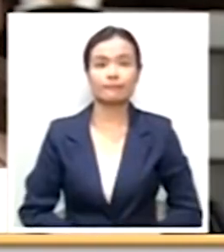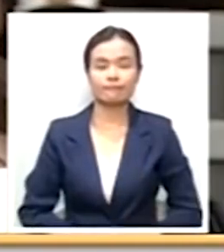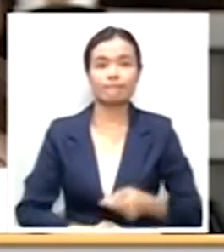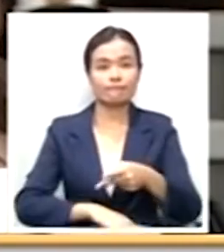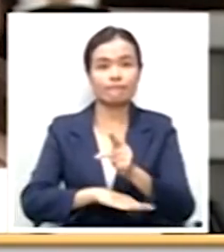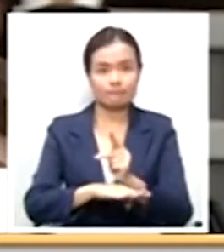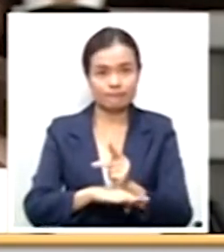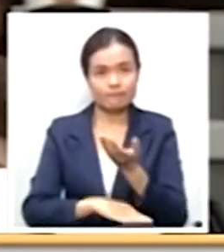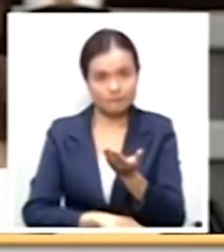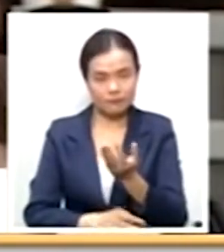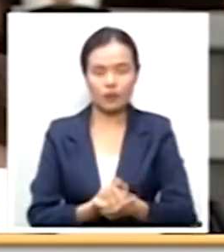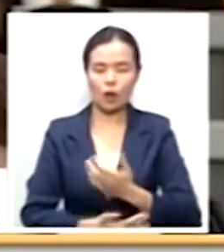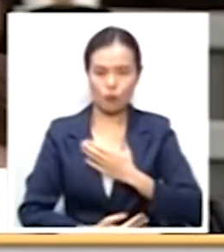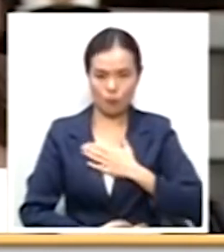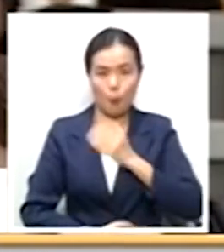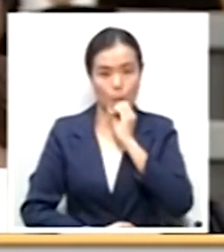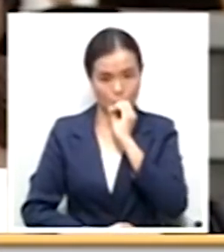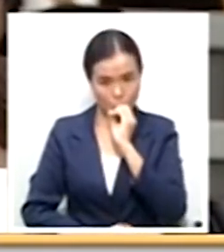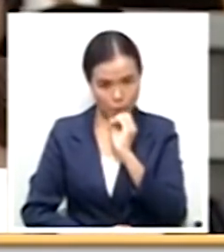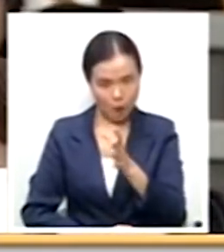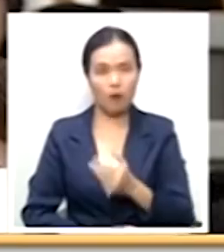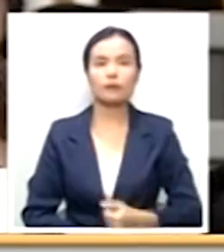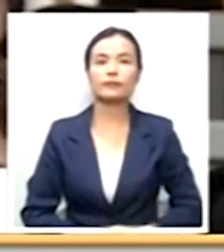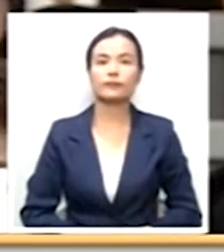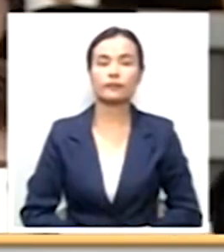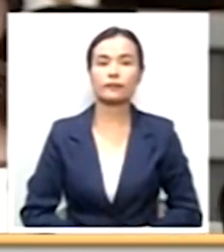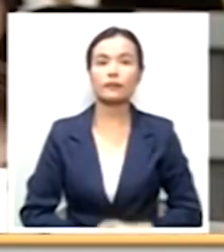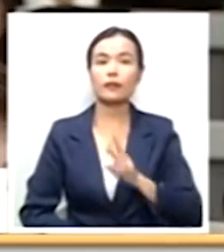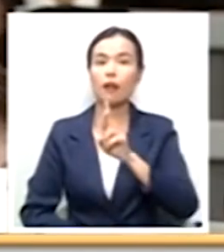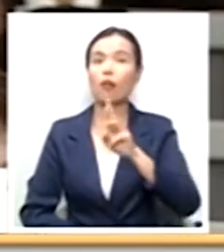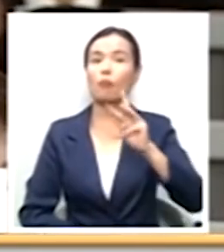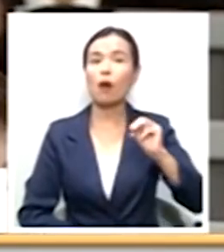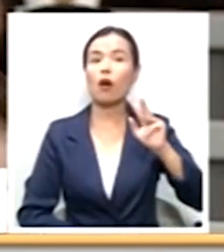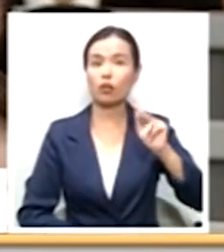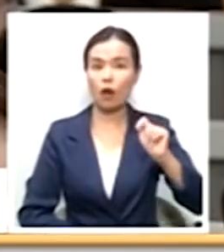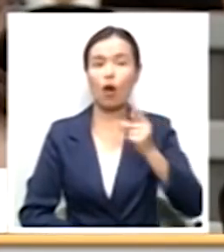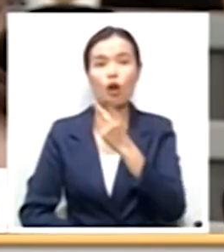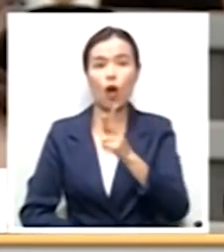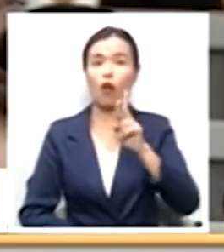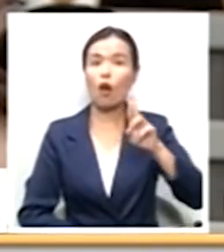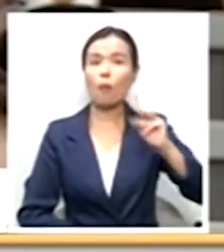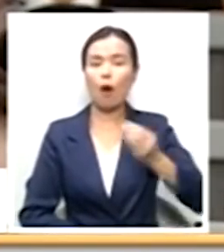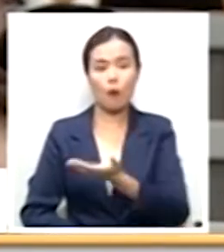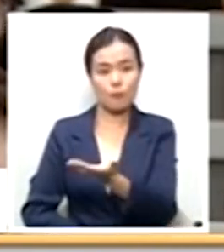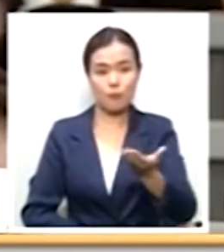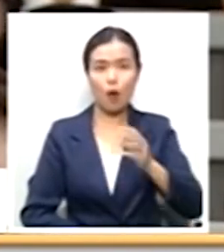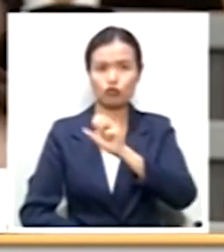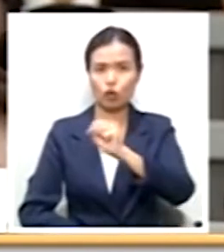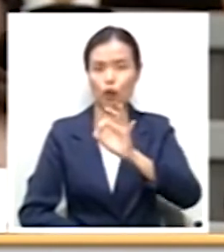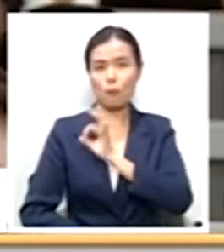ครับผมต้องกล่าวย้ำตรงนี้เพื่อให้ทางรัฐมนตรีทางคณะรัฐมนตรีและทางเพื่อนสมาชิกทุกท่านได้เข้าใจตร